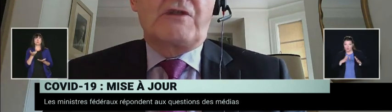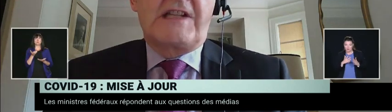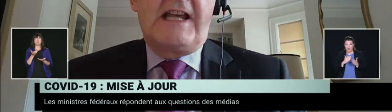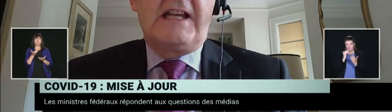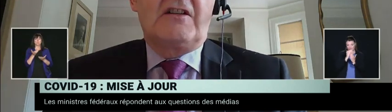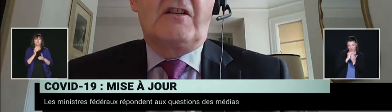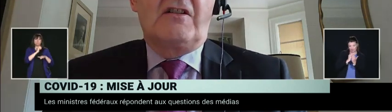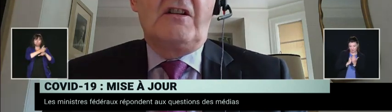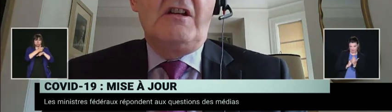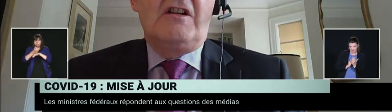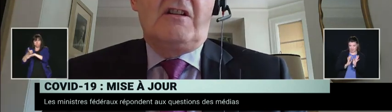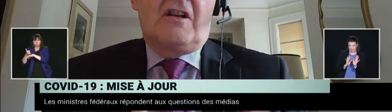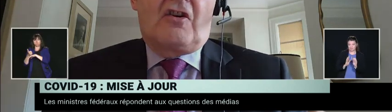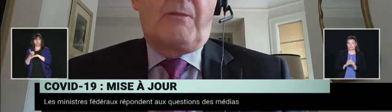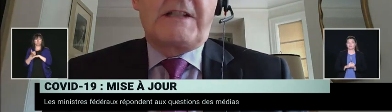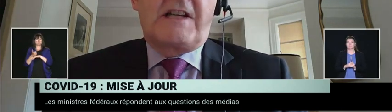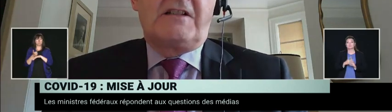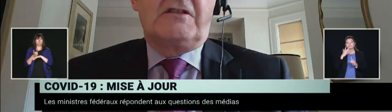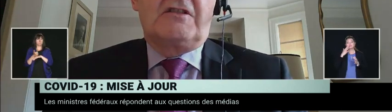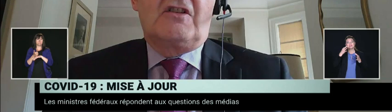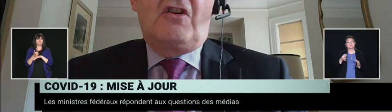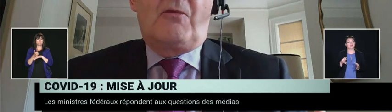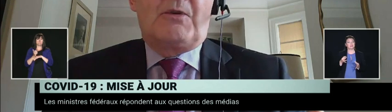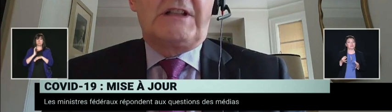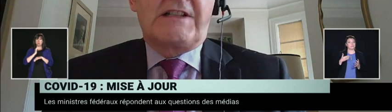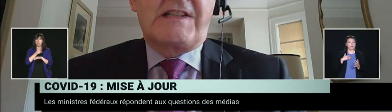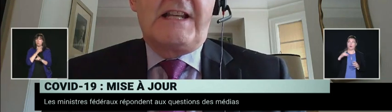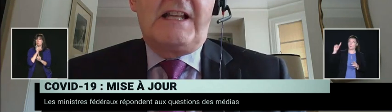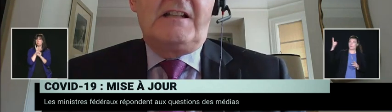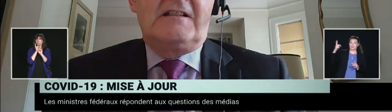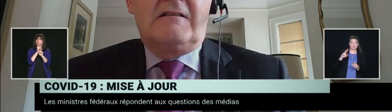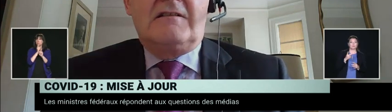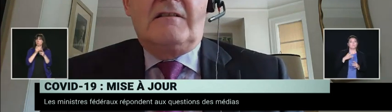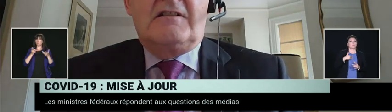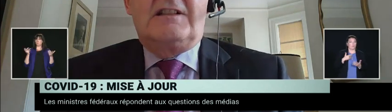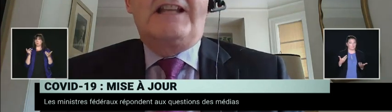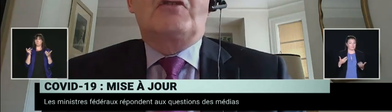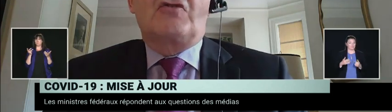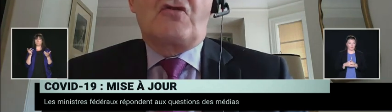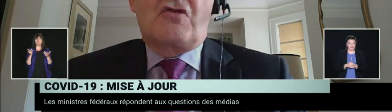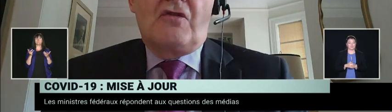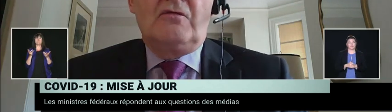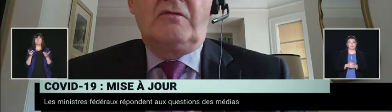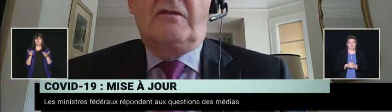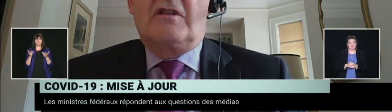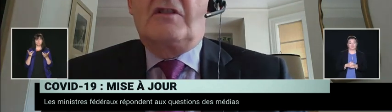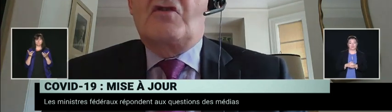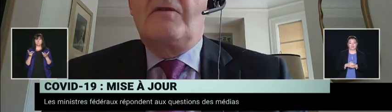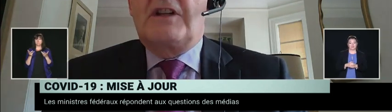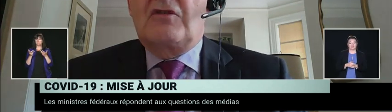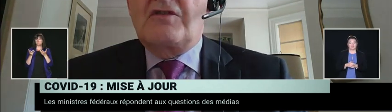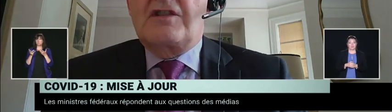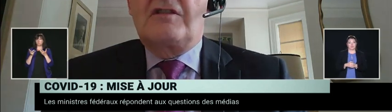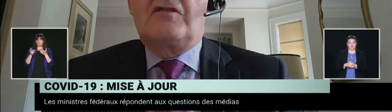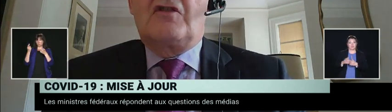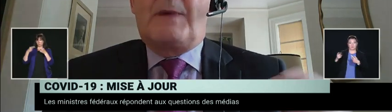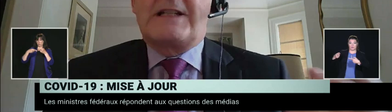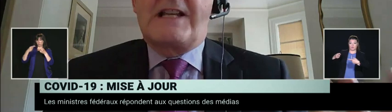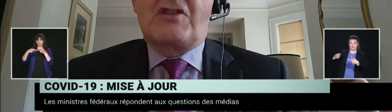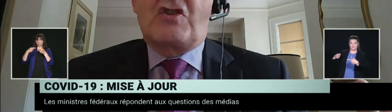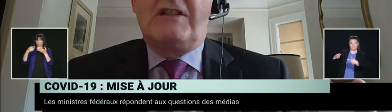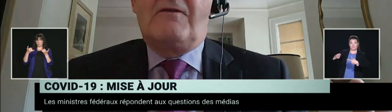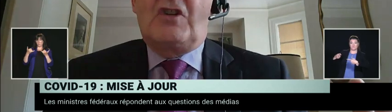nos frontières représentent un potentiel d'introduction du virus,